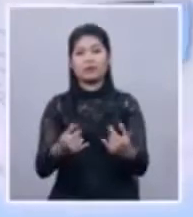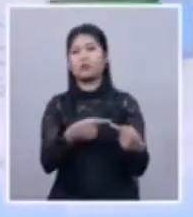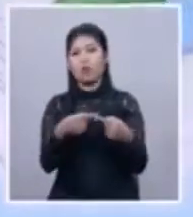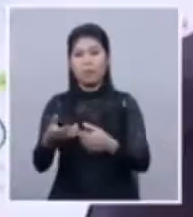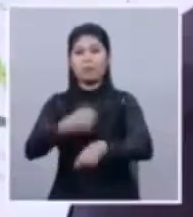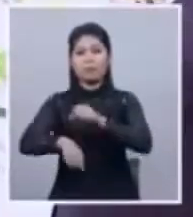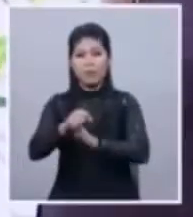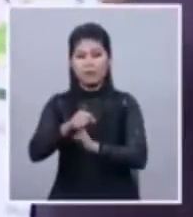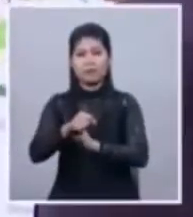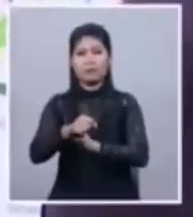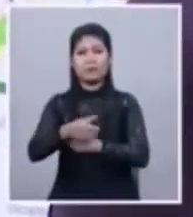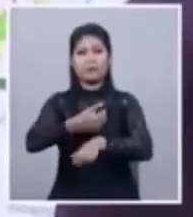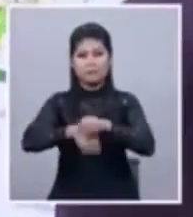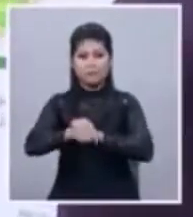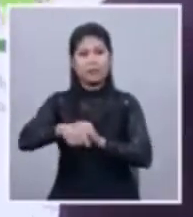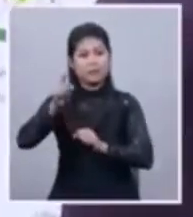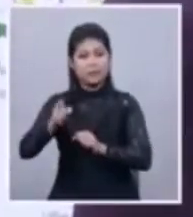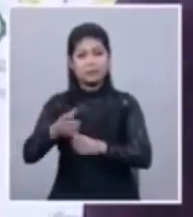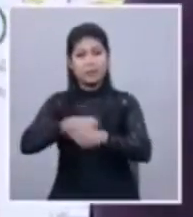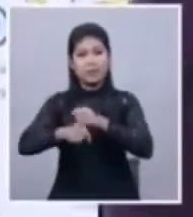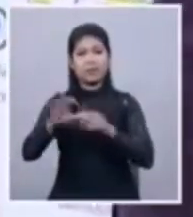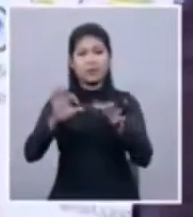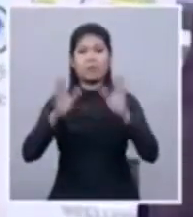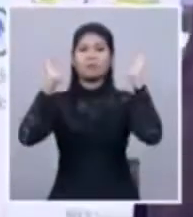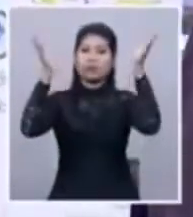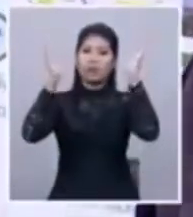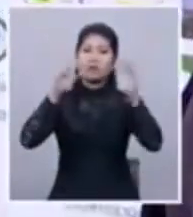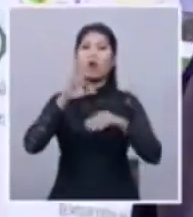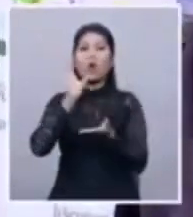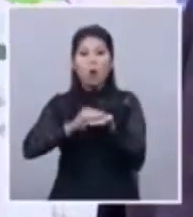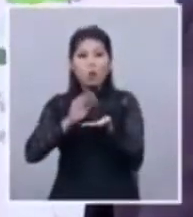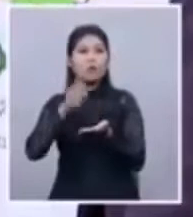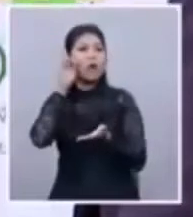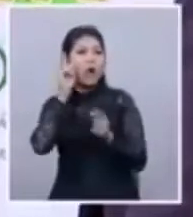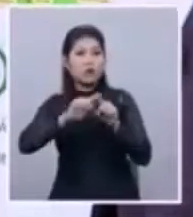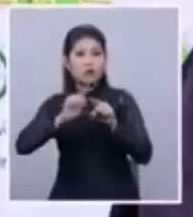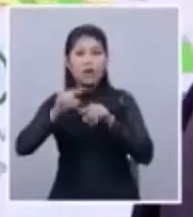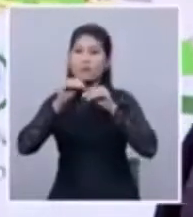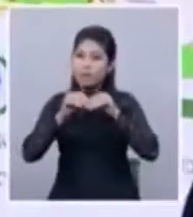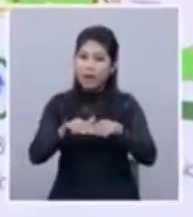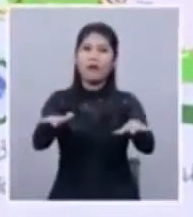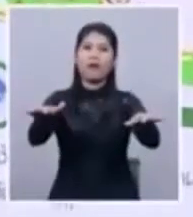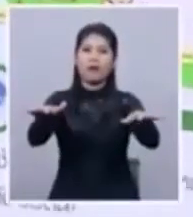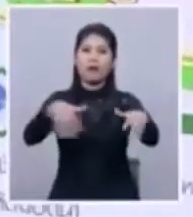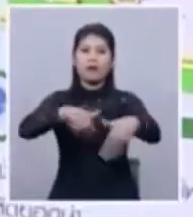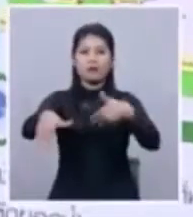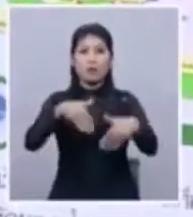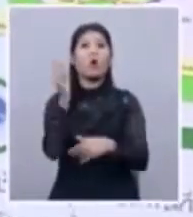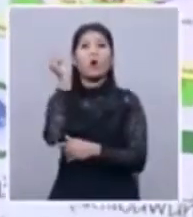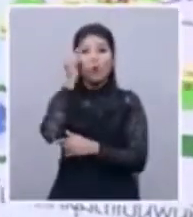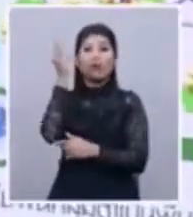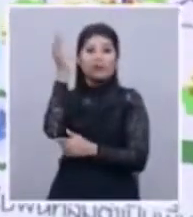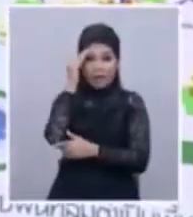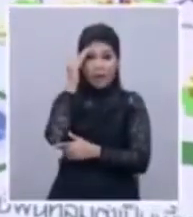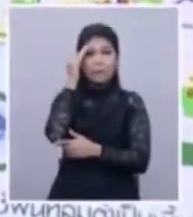ปฏิบัติการสิ่งสำคัญก็คือในเรื่องของประชาพันธ์แจ้งข้อมูลข่าวสารนะครับสื่อสารให้ประชาชนในพื้น